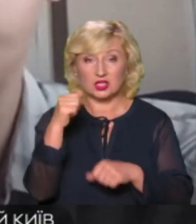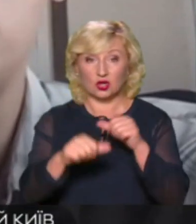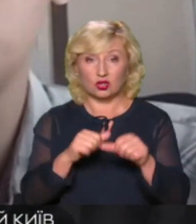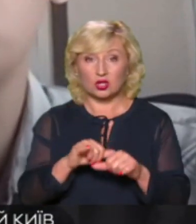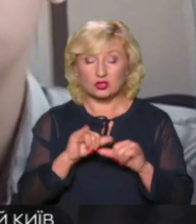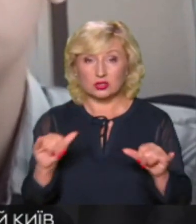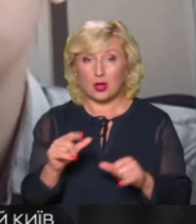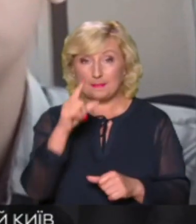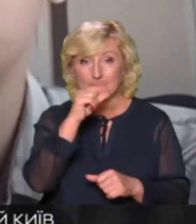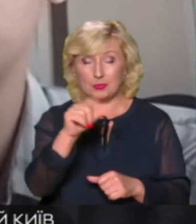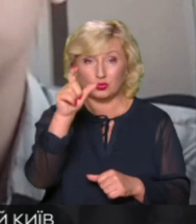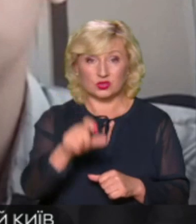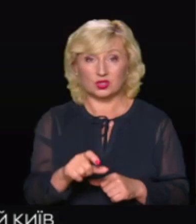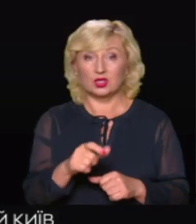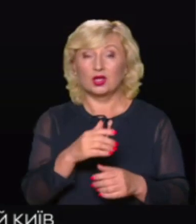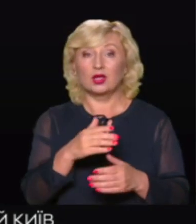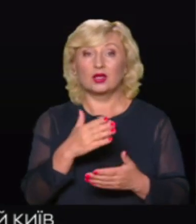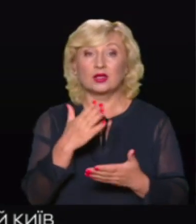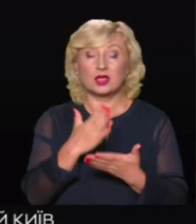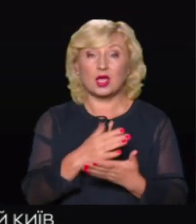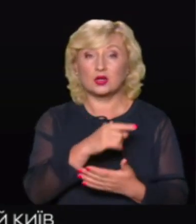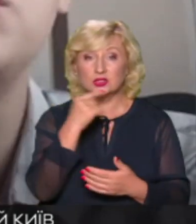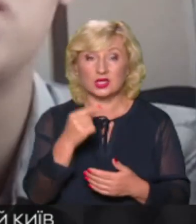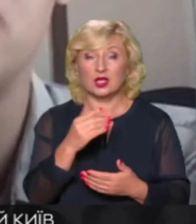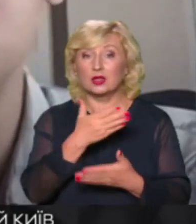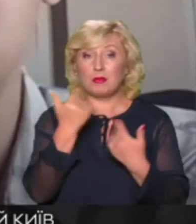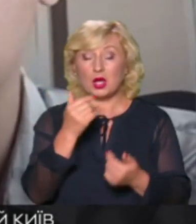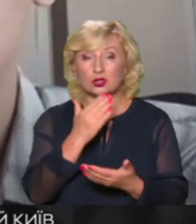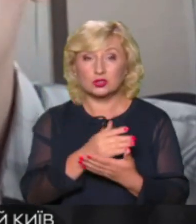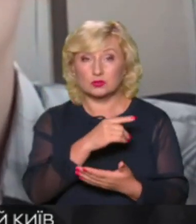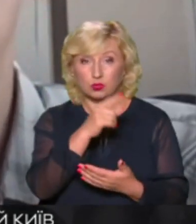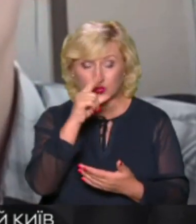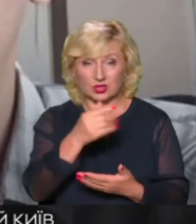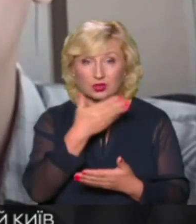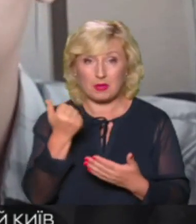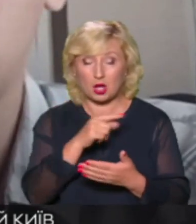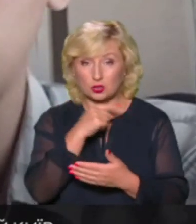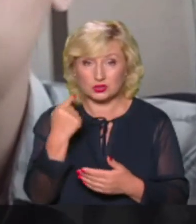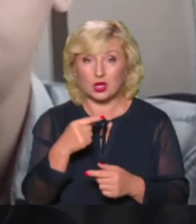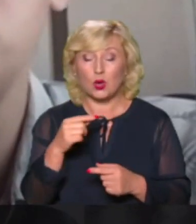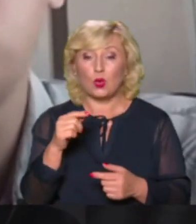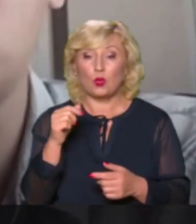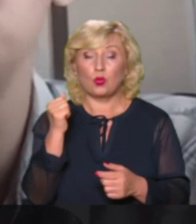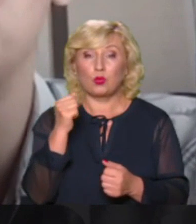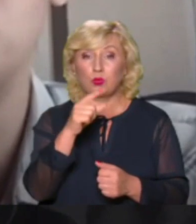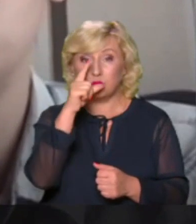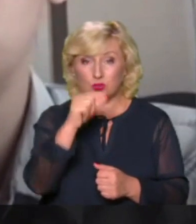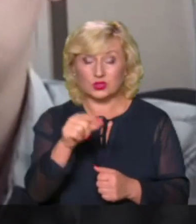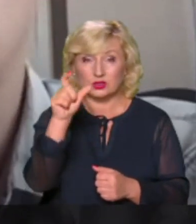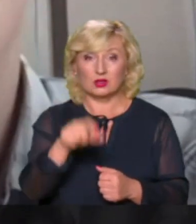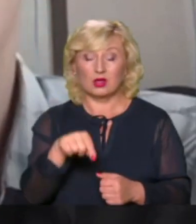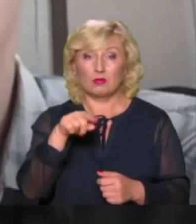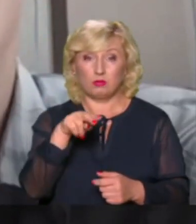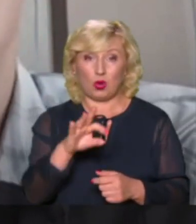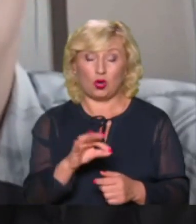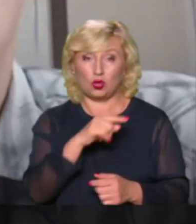є Путін, є Росія, нема Путіна, нема Росії, вона призводить і до інших наслідків. Тобто удари про Путіну реально б'ють і по Росії.